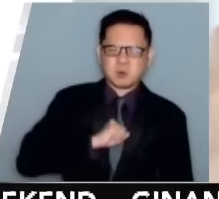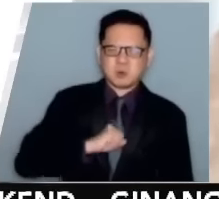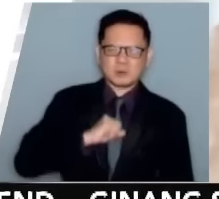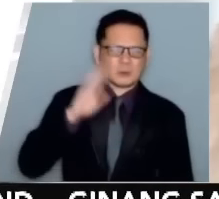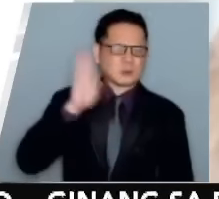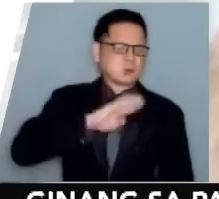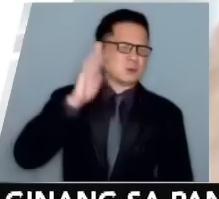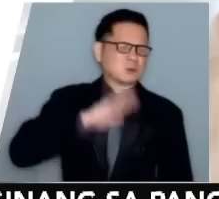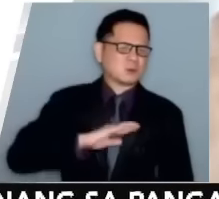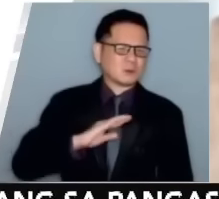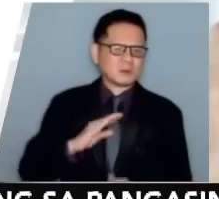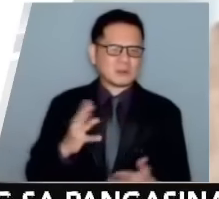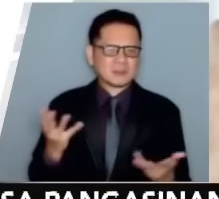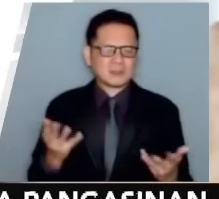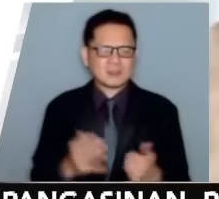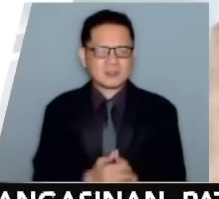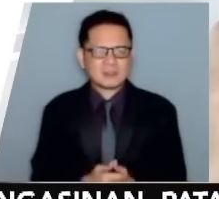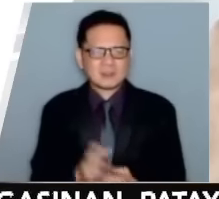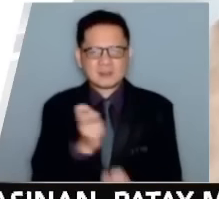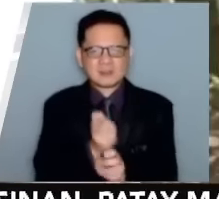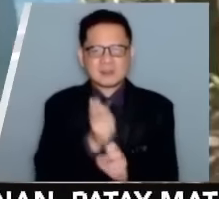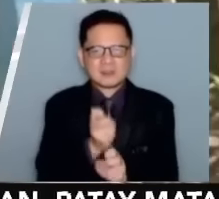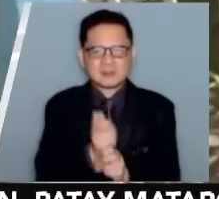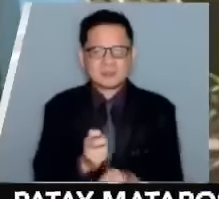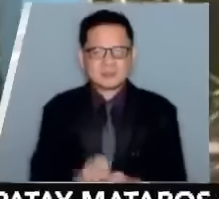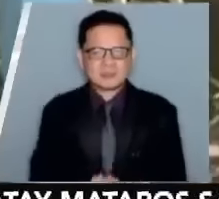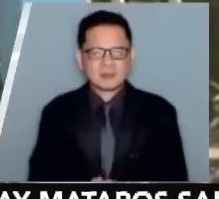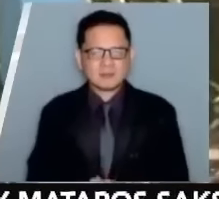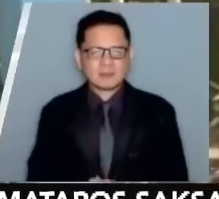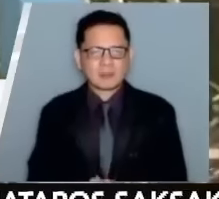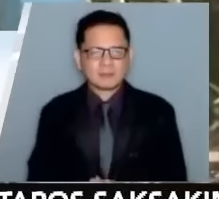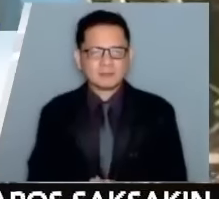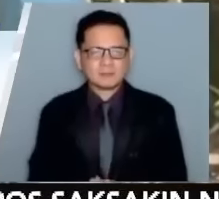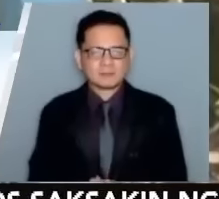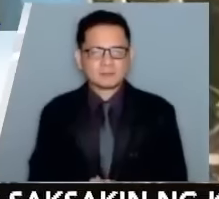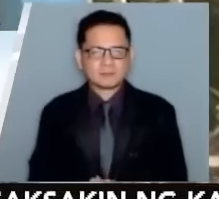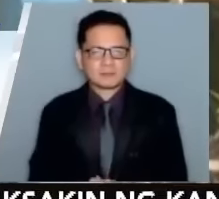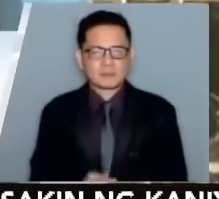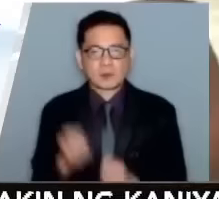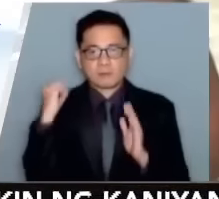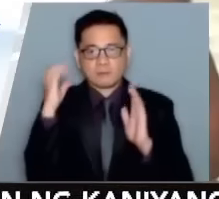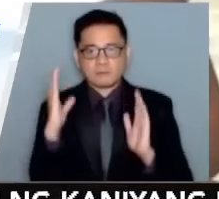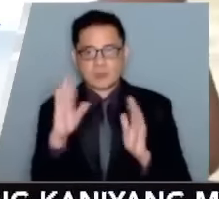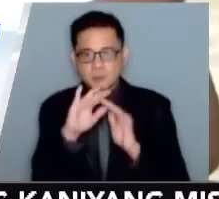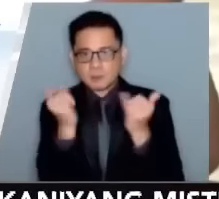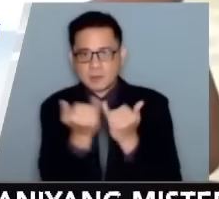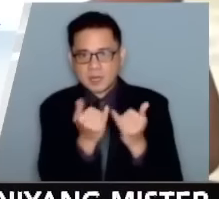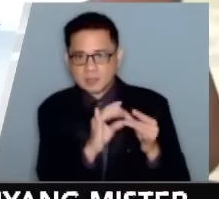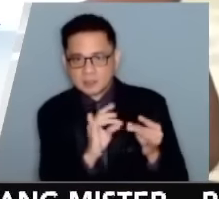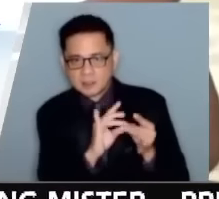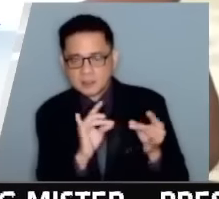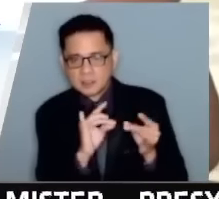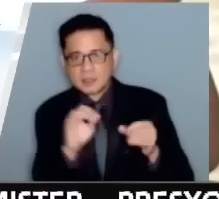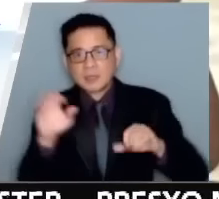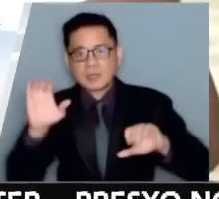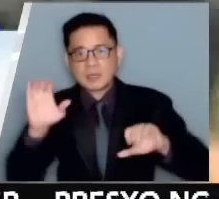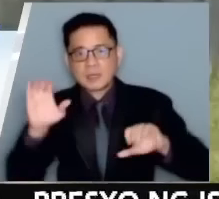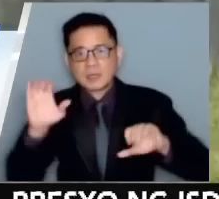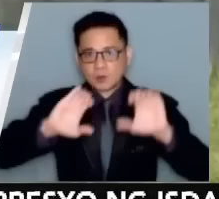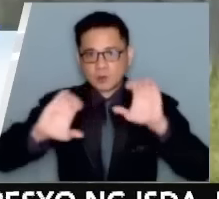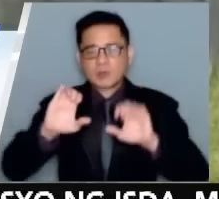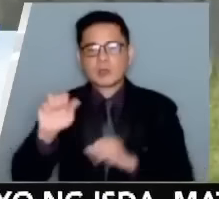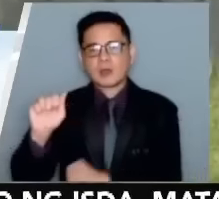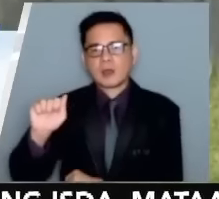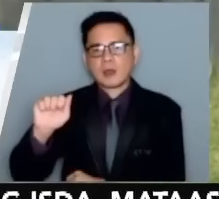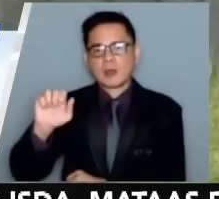pahan e Para hangin wala baho ayon sa opisyal ng Barangay ang nalanghap na chemical ay ammonia dahil sa